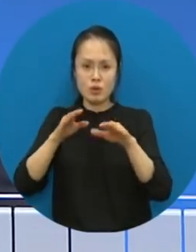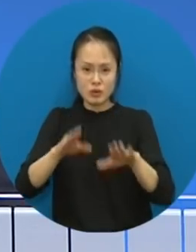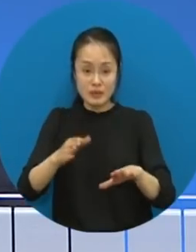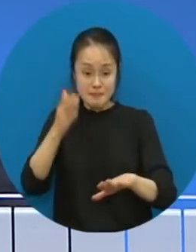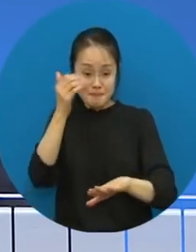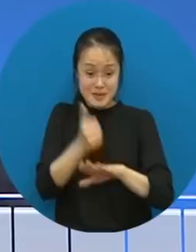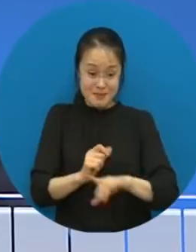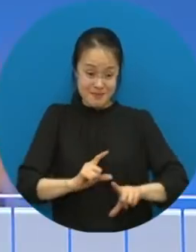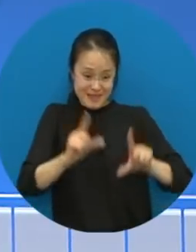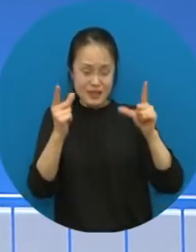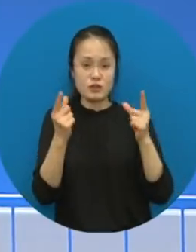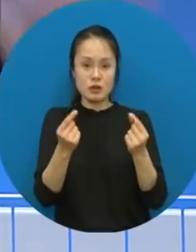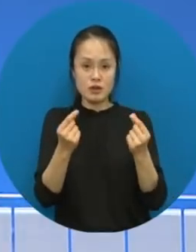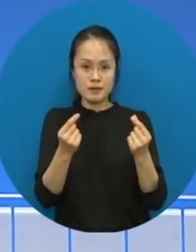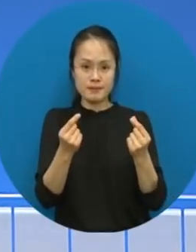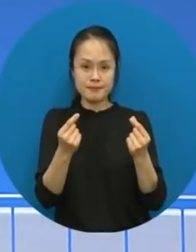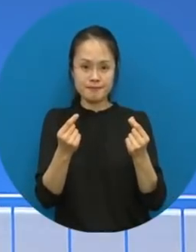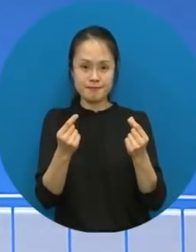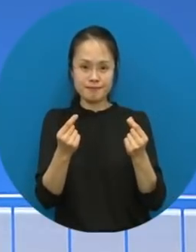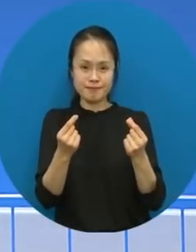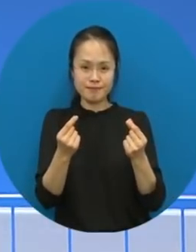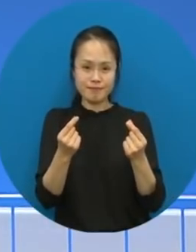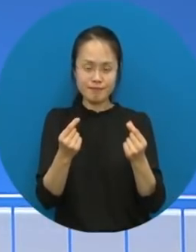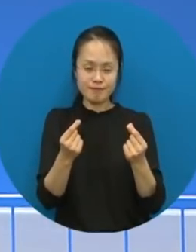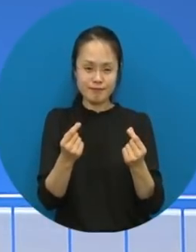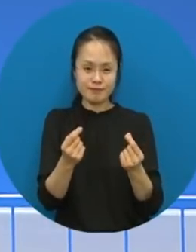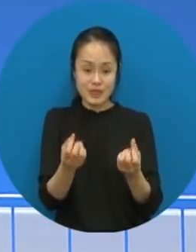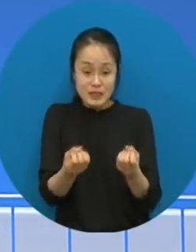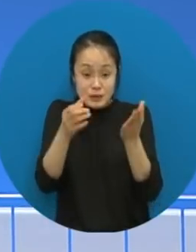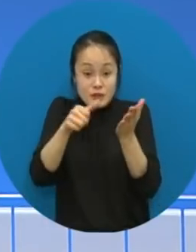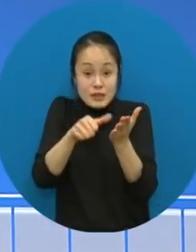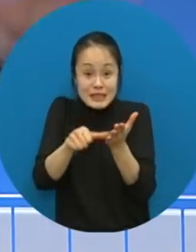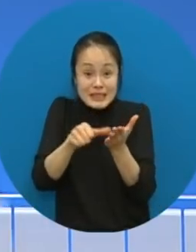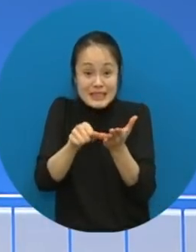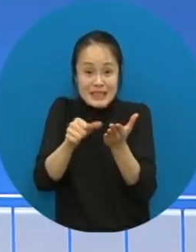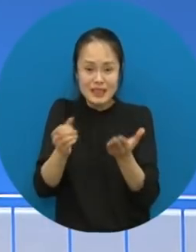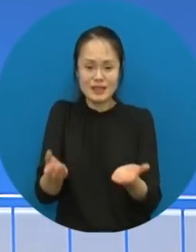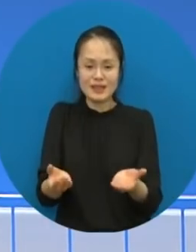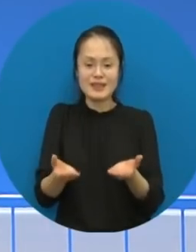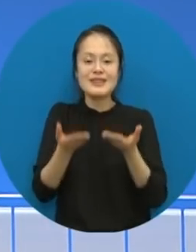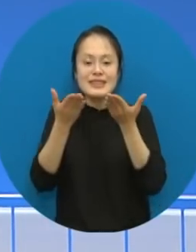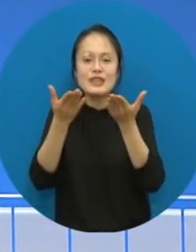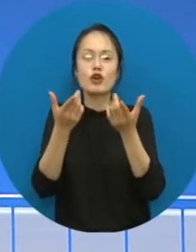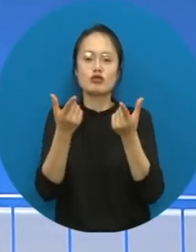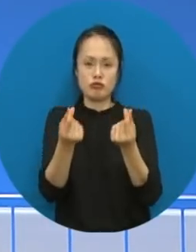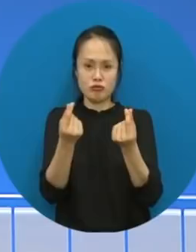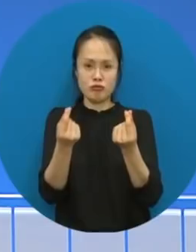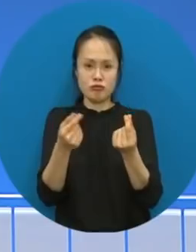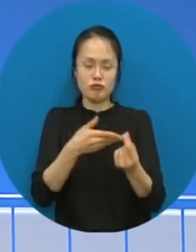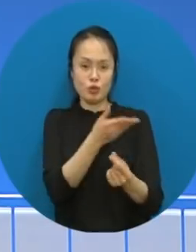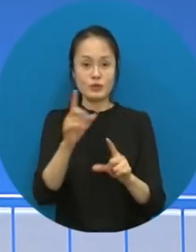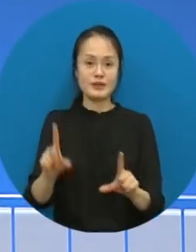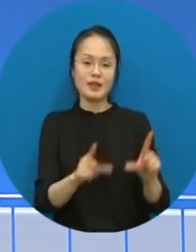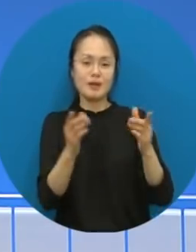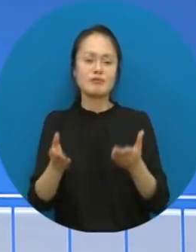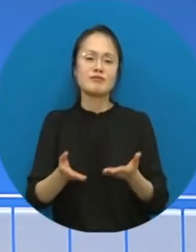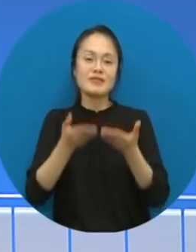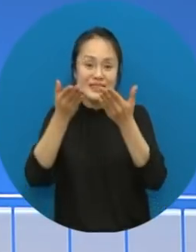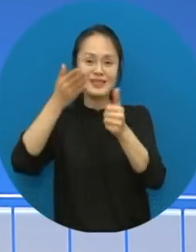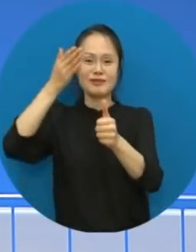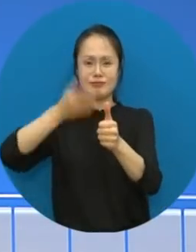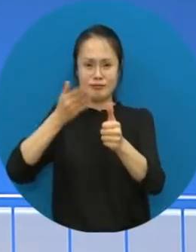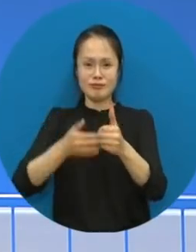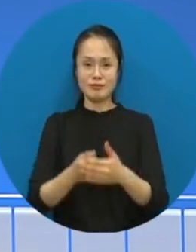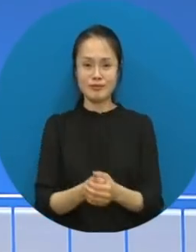하십시오. 번제의 삶을 사십시오. 하나님께서 번제를 할 때 뭐라고 그러셨습니까? 먼저